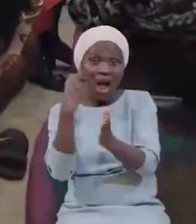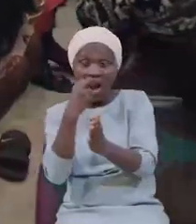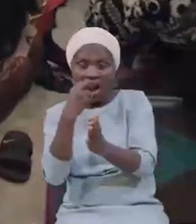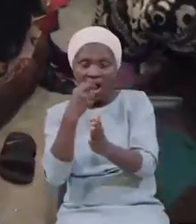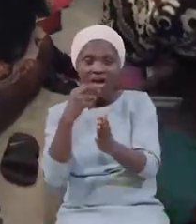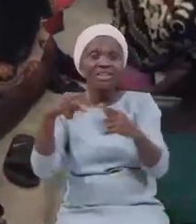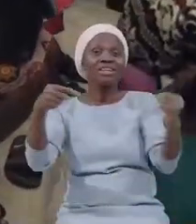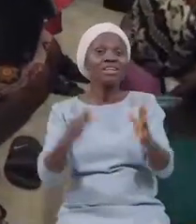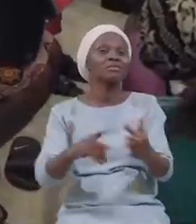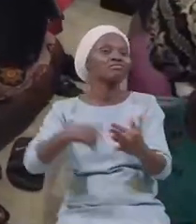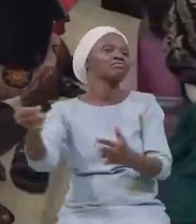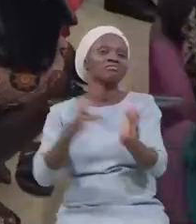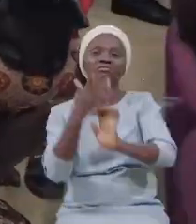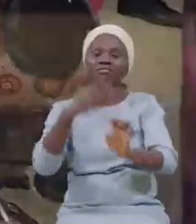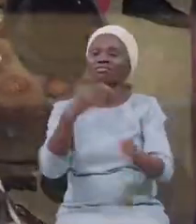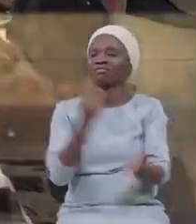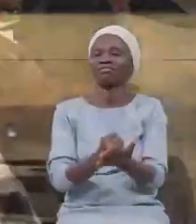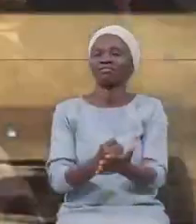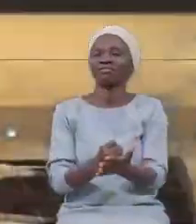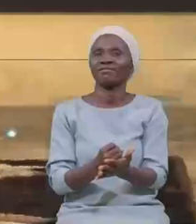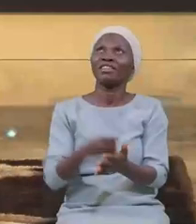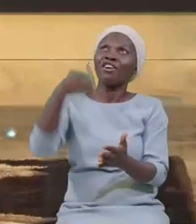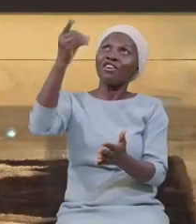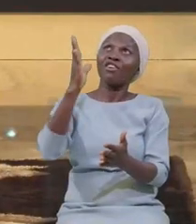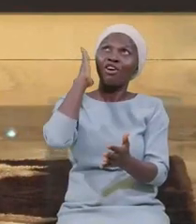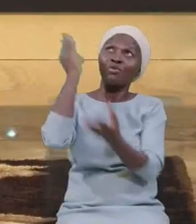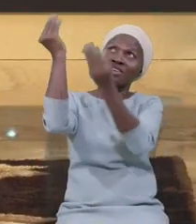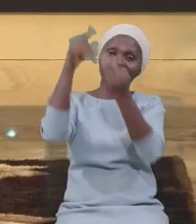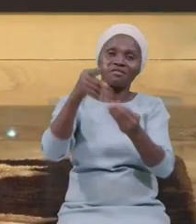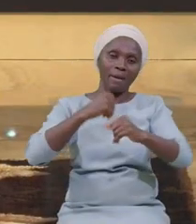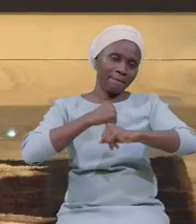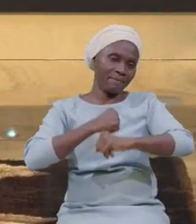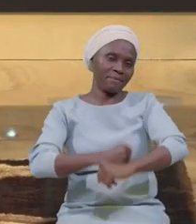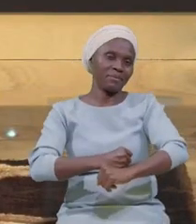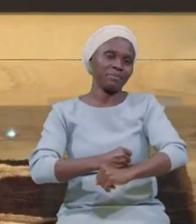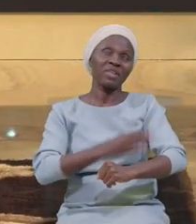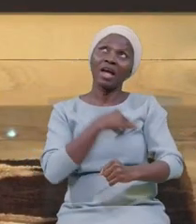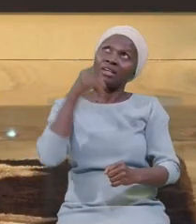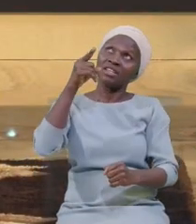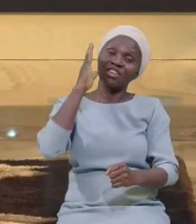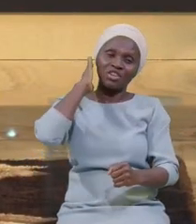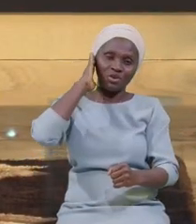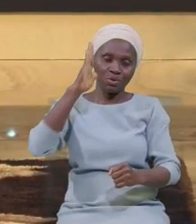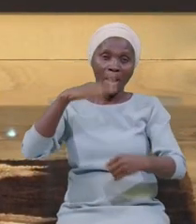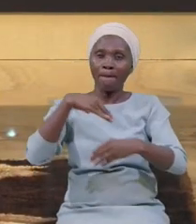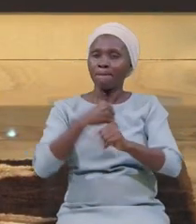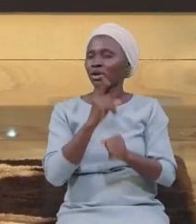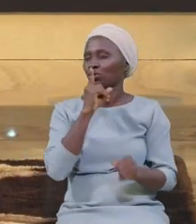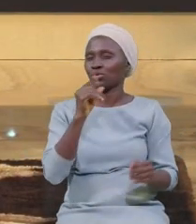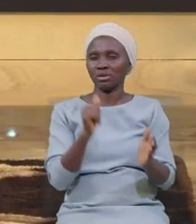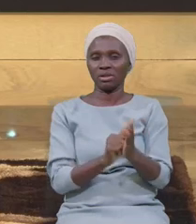Dieu va vous donner la protection. Et il va tout